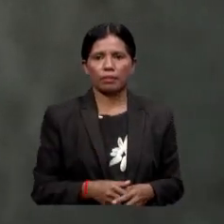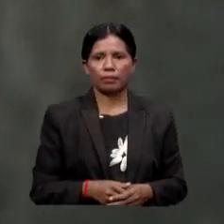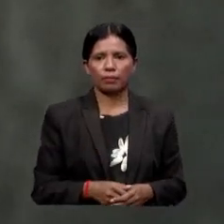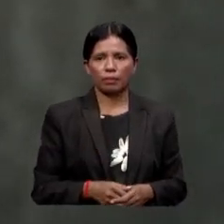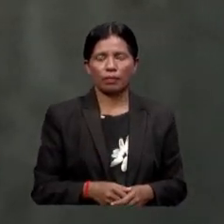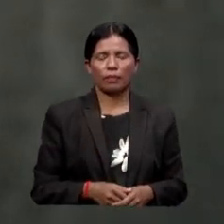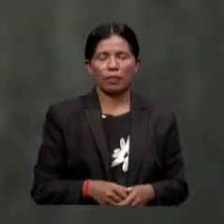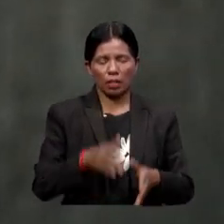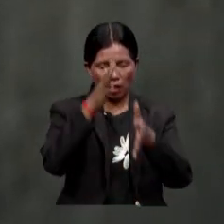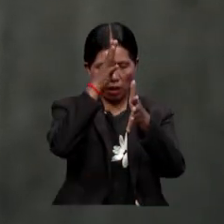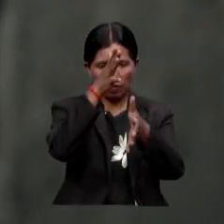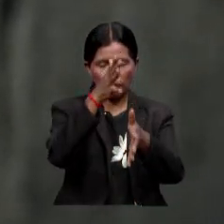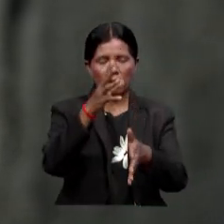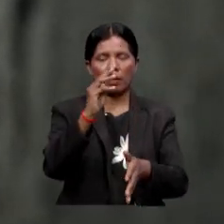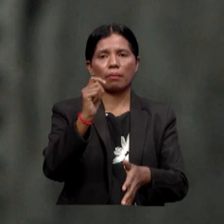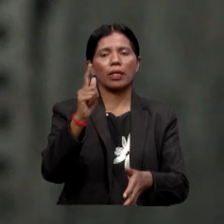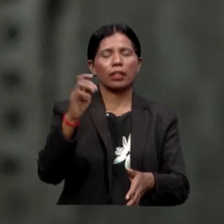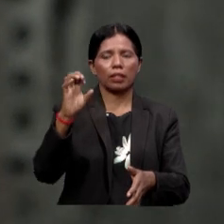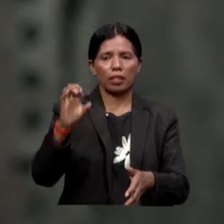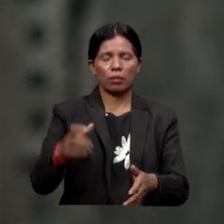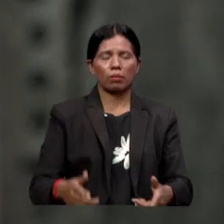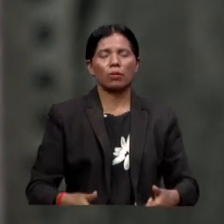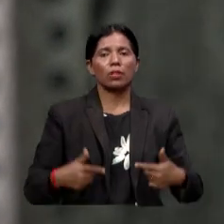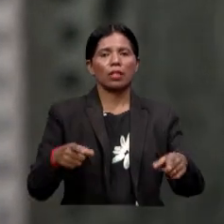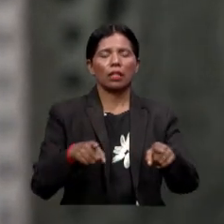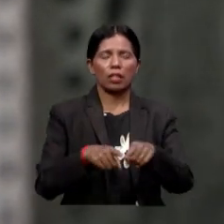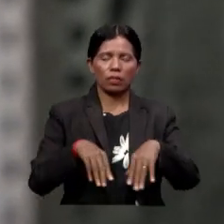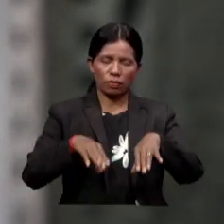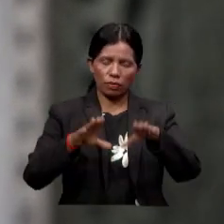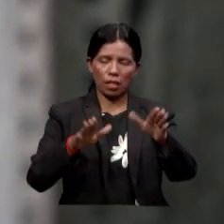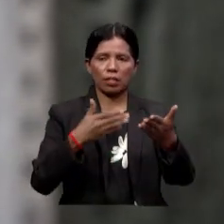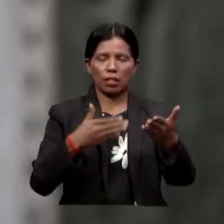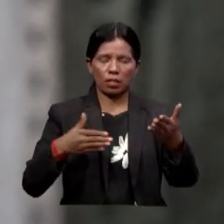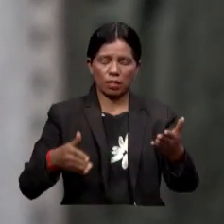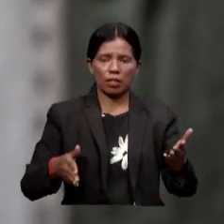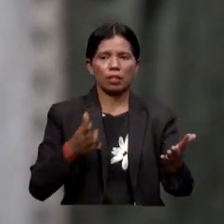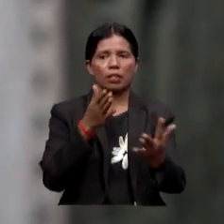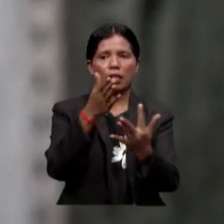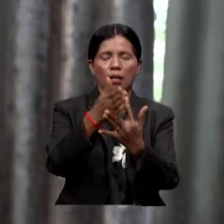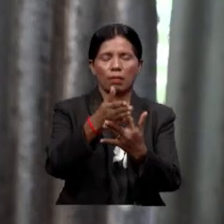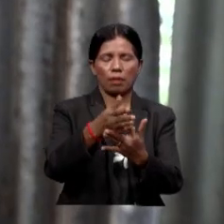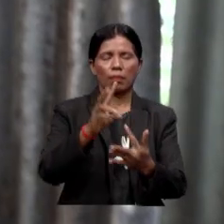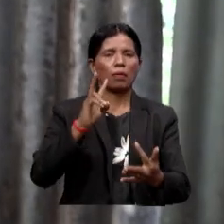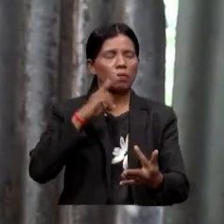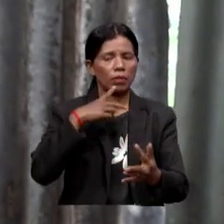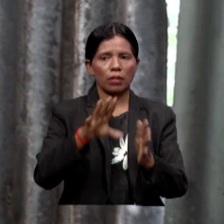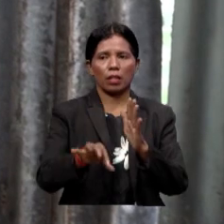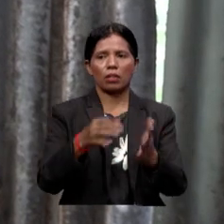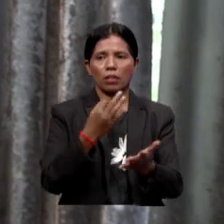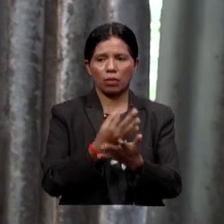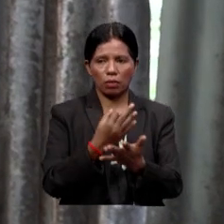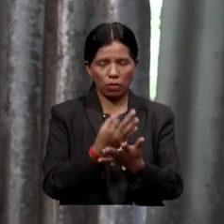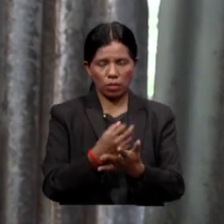Avô Mateus Moris sanesangai leba, nebe lorong-lorong leba modo tamasai bairu, hodi hetang netik dolar